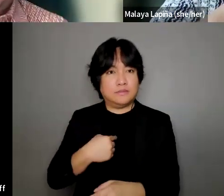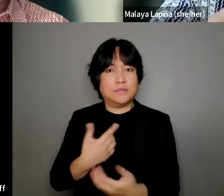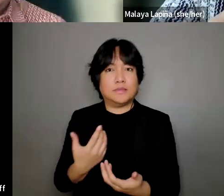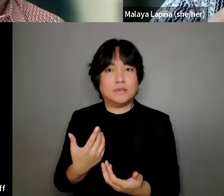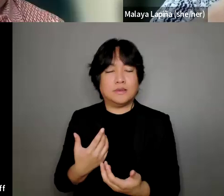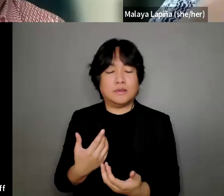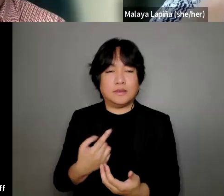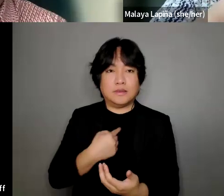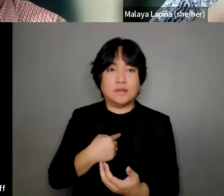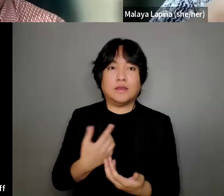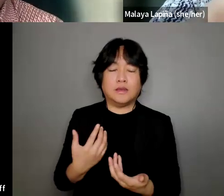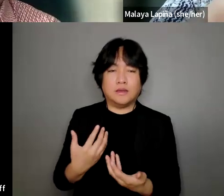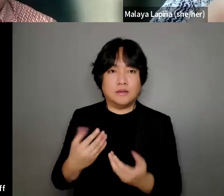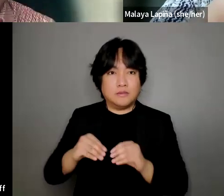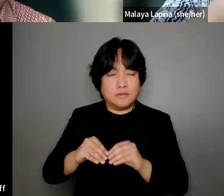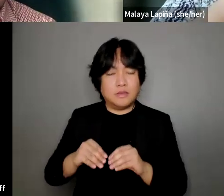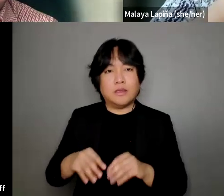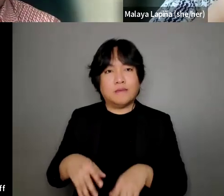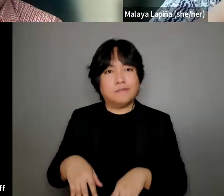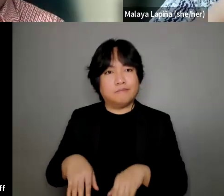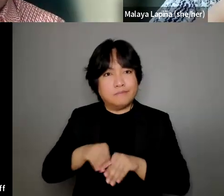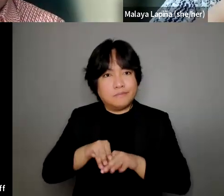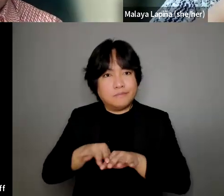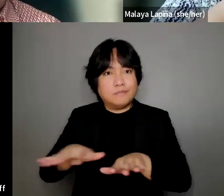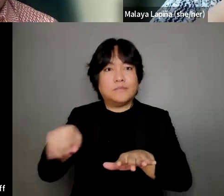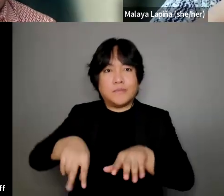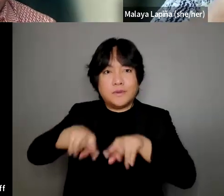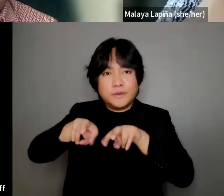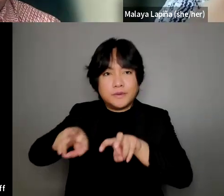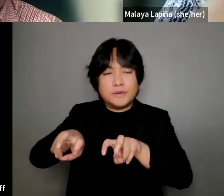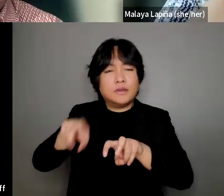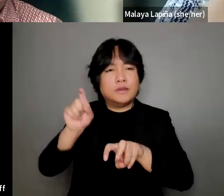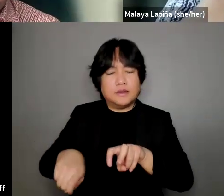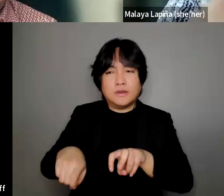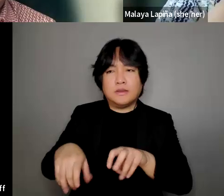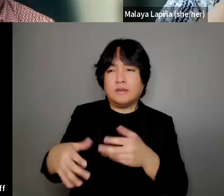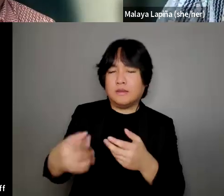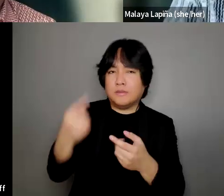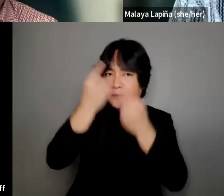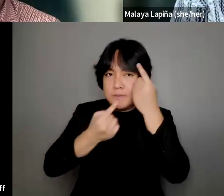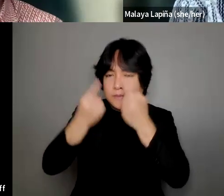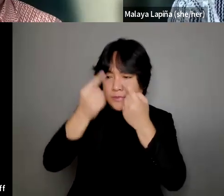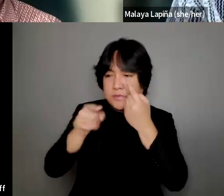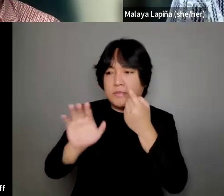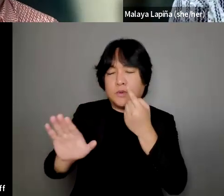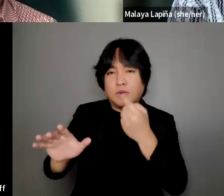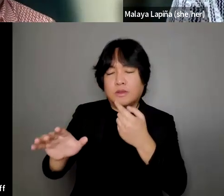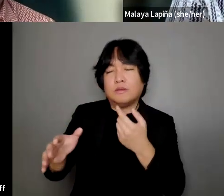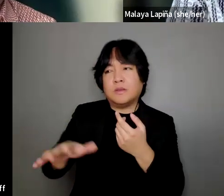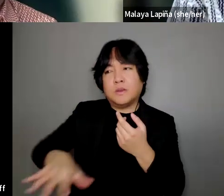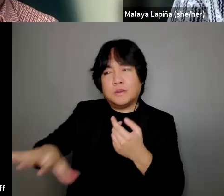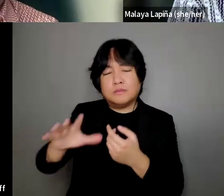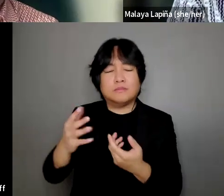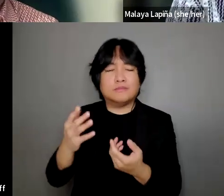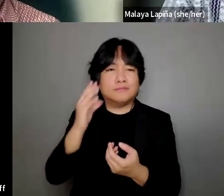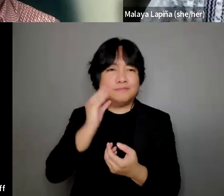emerging researcher, na early career researcher, kinakailangang maging mindful dun sa mga ganong realities sa field. So